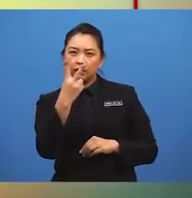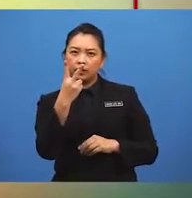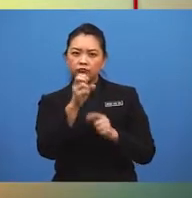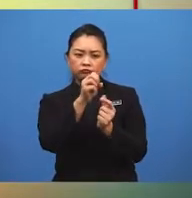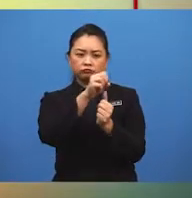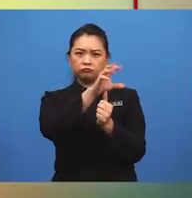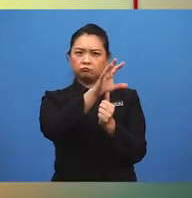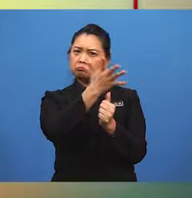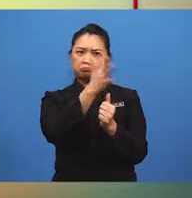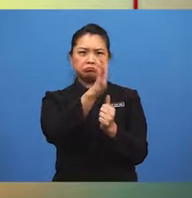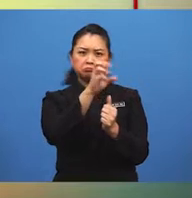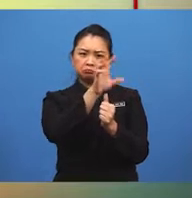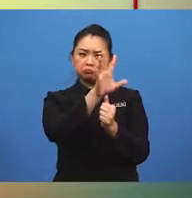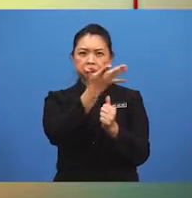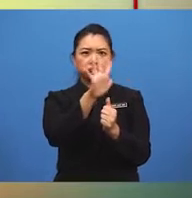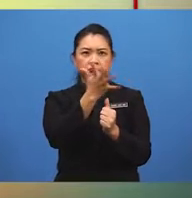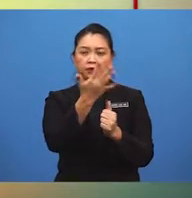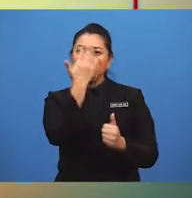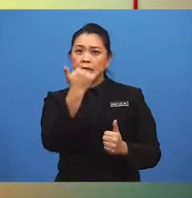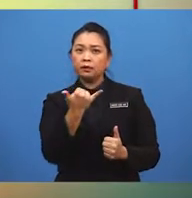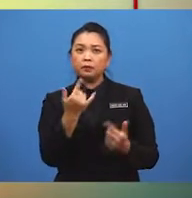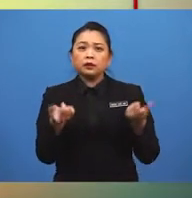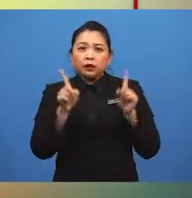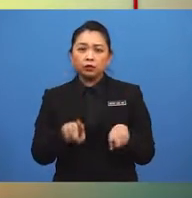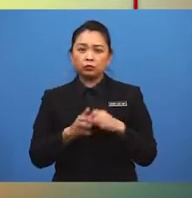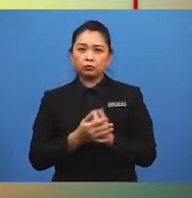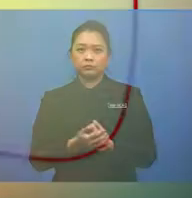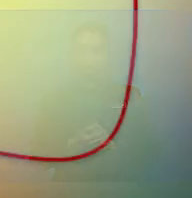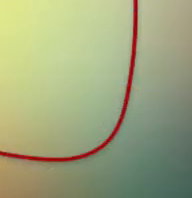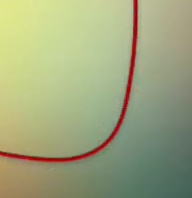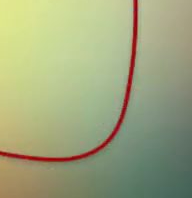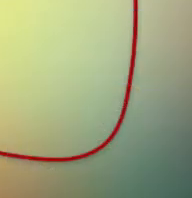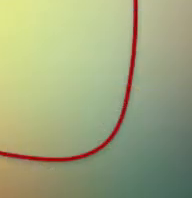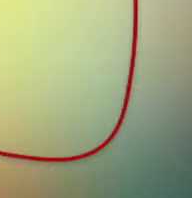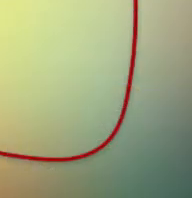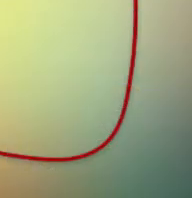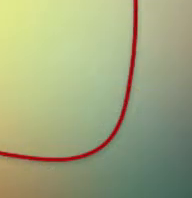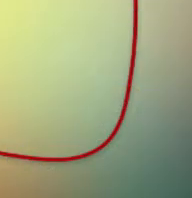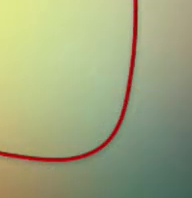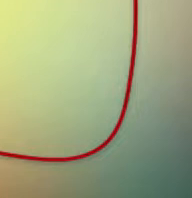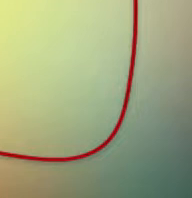Diperhatikan mentol tidak menyala. Mengapa ini berlaku?